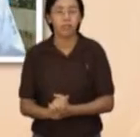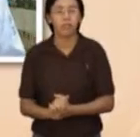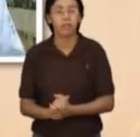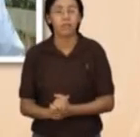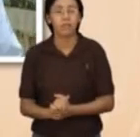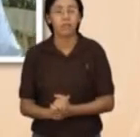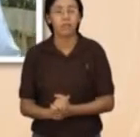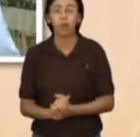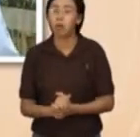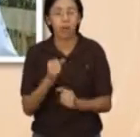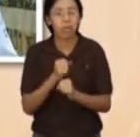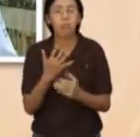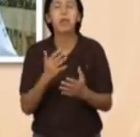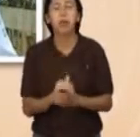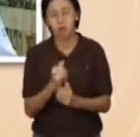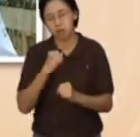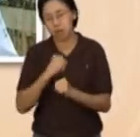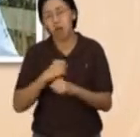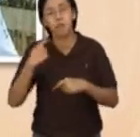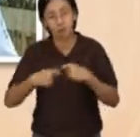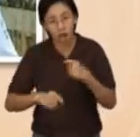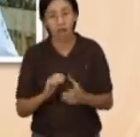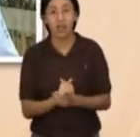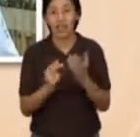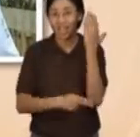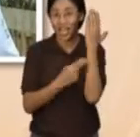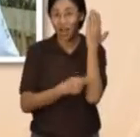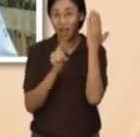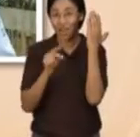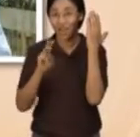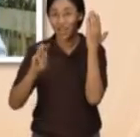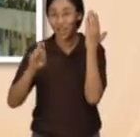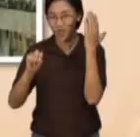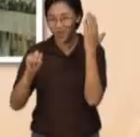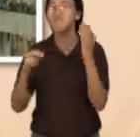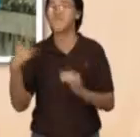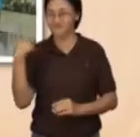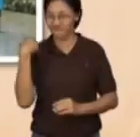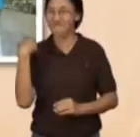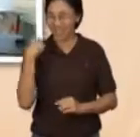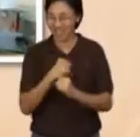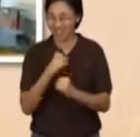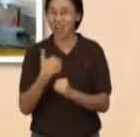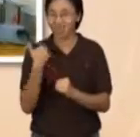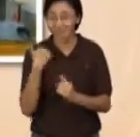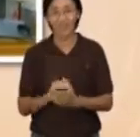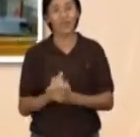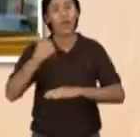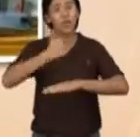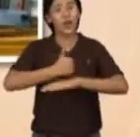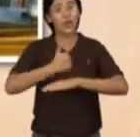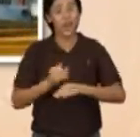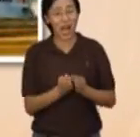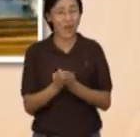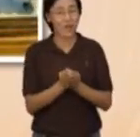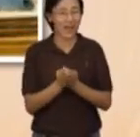ครับผม เพราะว่าไม่ทำมันทำทุกอย่างนั่นเอง แต่ถ้าไปที่โรงแรมเดอะทวินทาวเวอร์แล้วรับรองว่ามีแน่นอน นี่ในฐานะที่เป็นหัวหน้าเชฟที่โรงแรมเดอะ